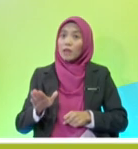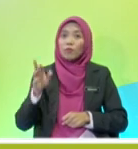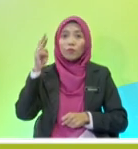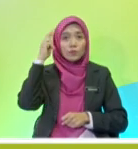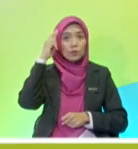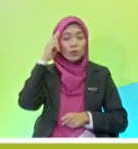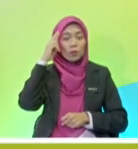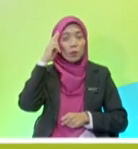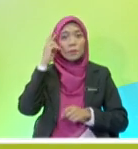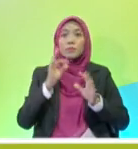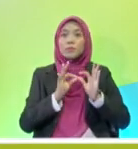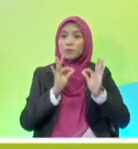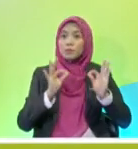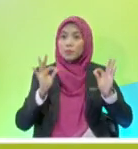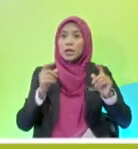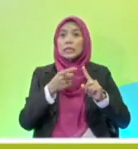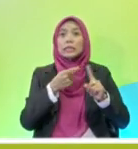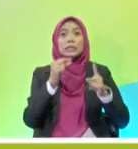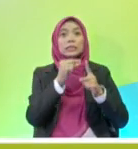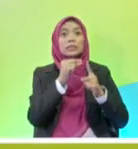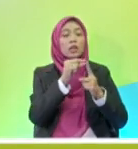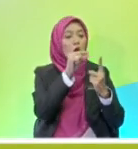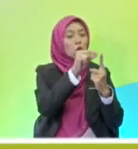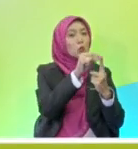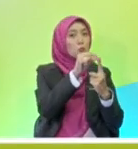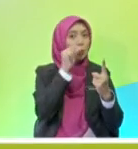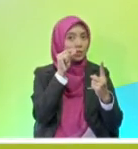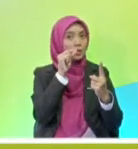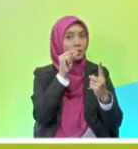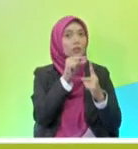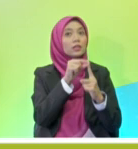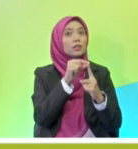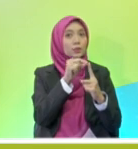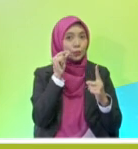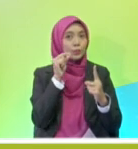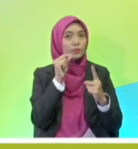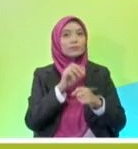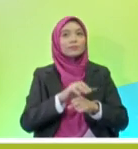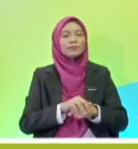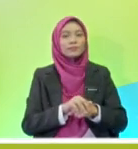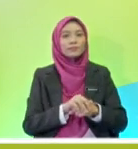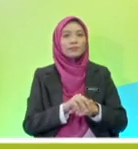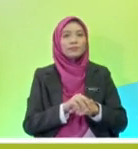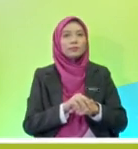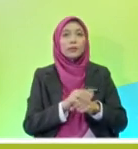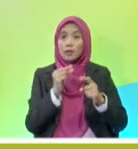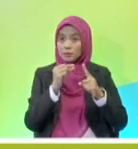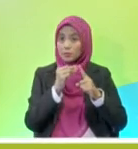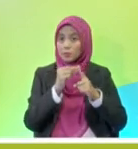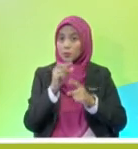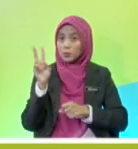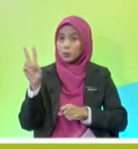perkataan Duri Oke dan wow royaduri oke perkataan kedua